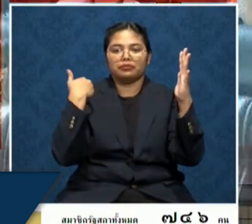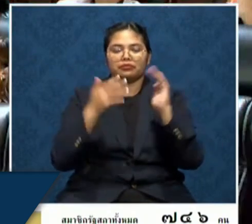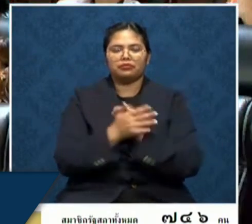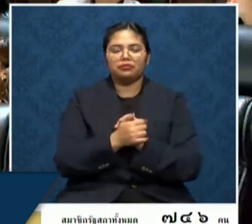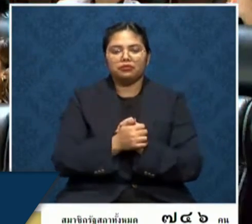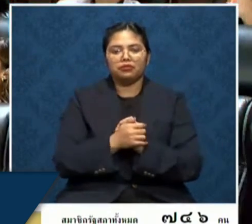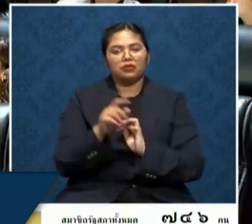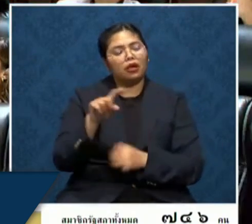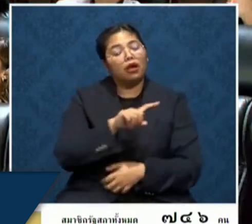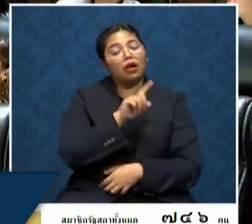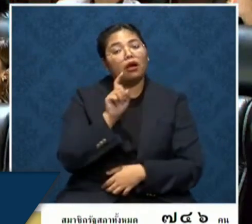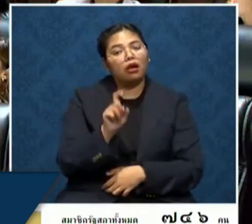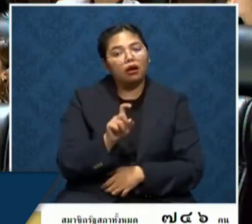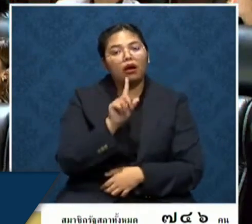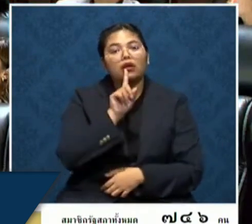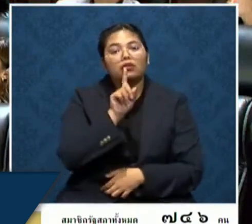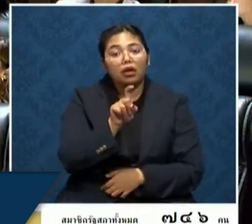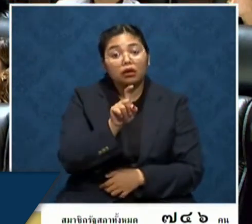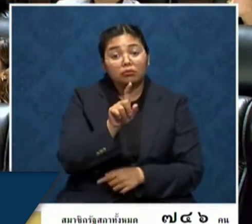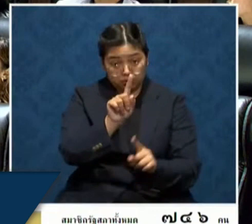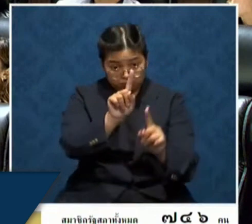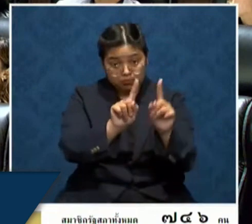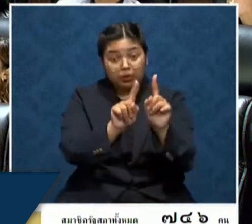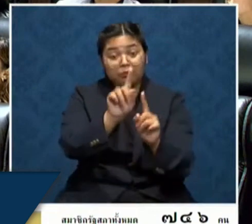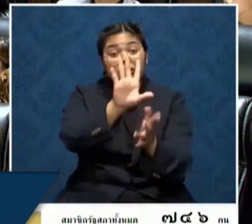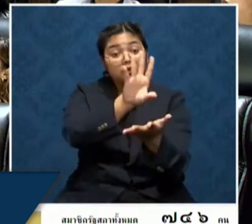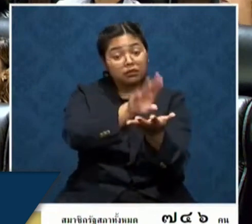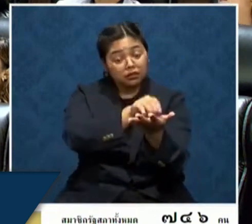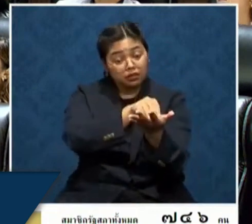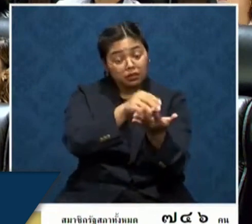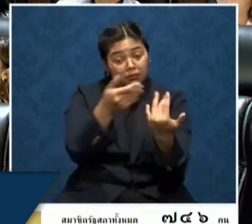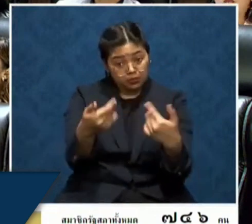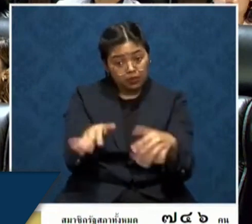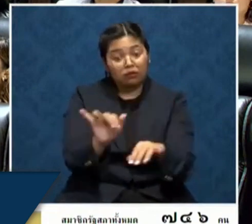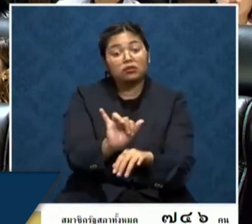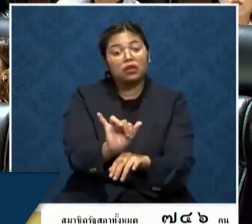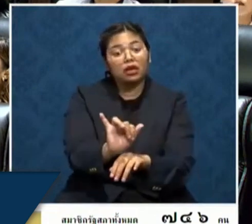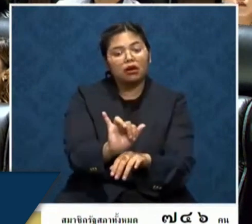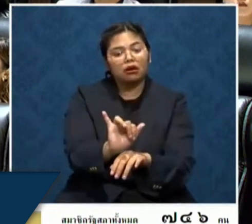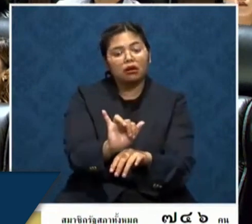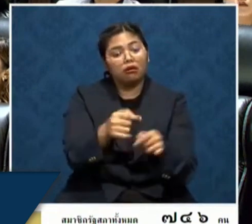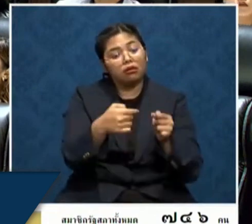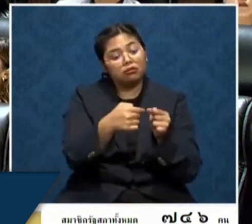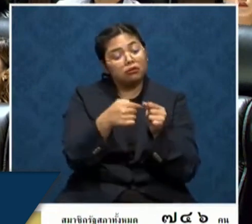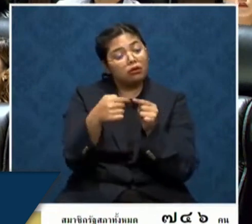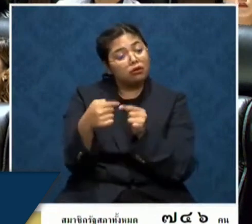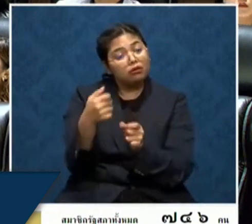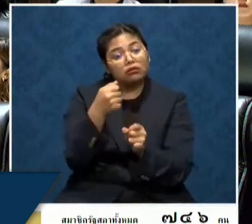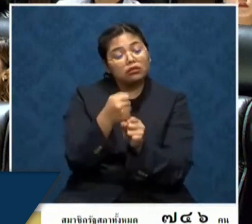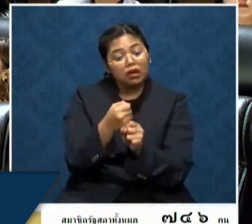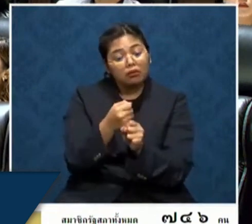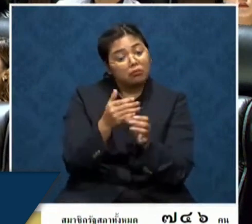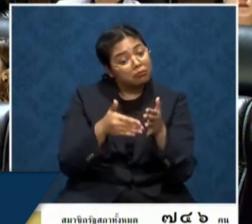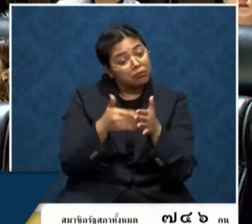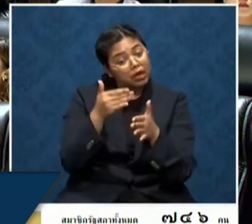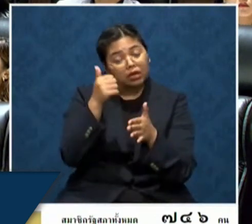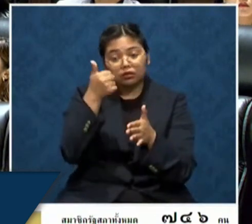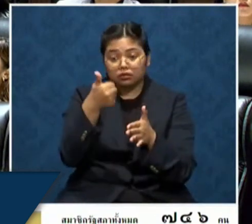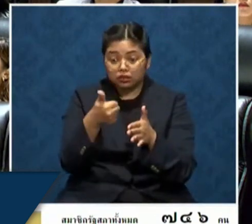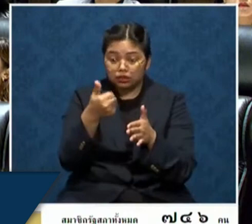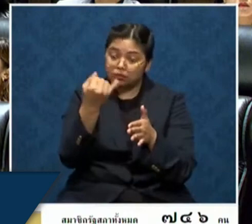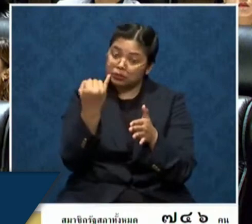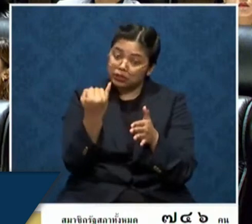ามคือท่านได้ประเมินหรือยังว่าท่านกำลังจะต่อยอดอะไรมันประสบความสำเร็จแค่ไหนมันดี